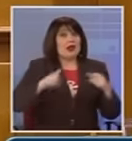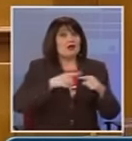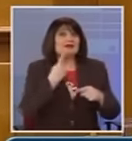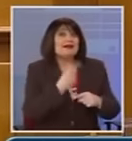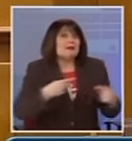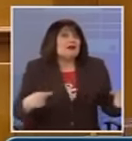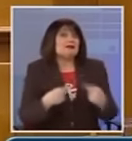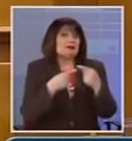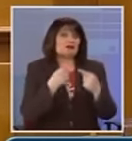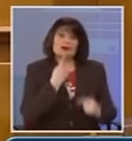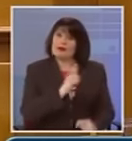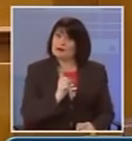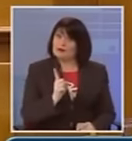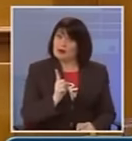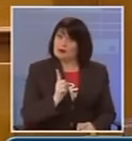λαό.